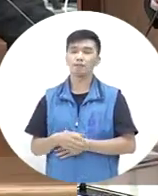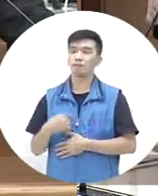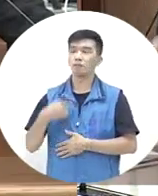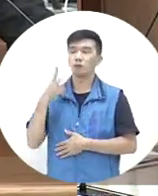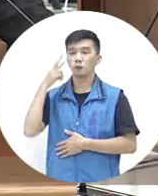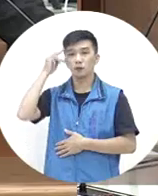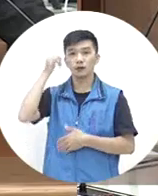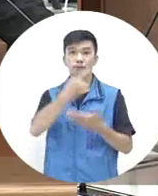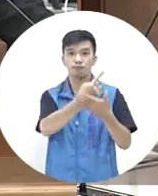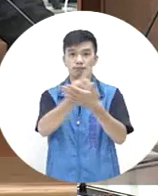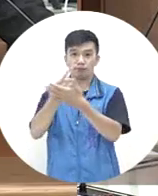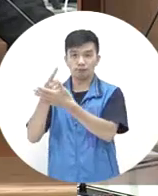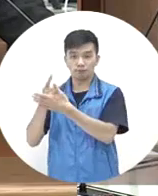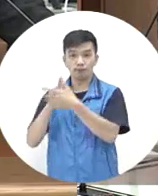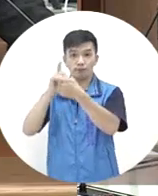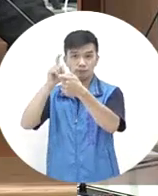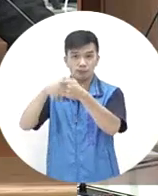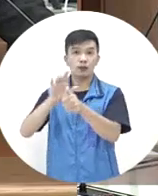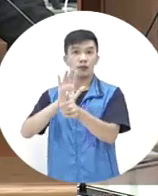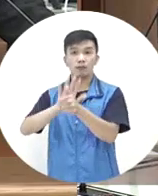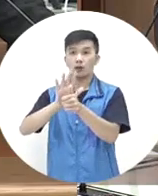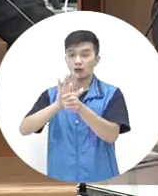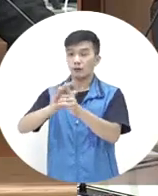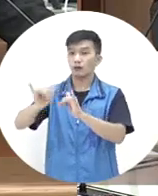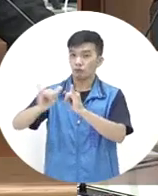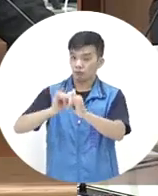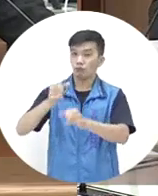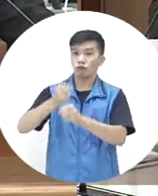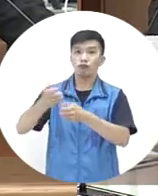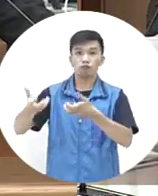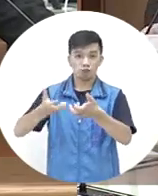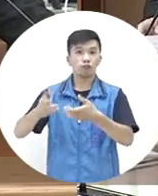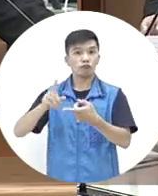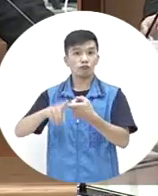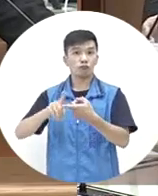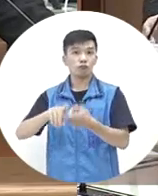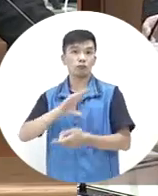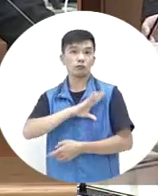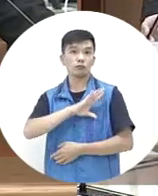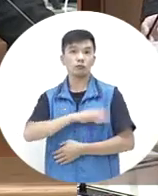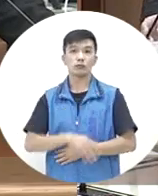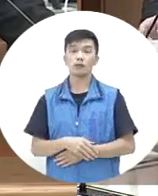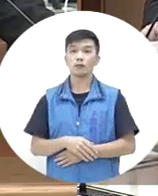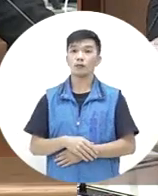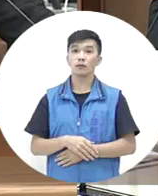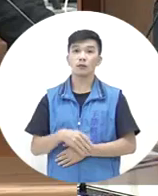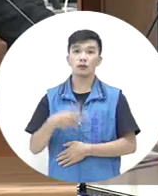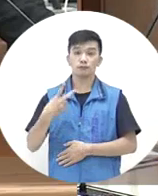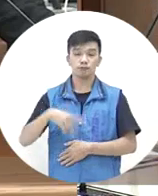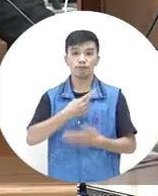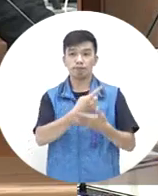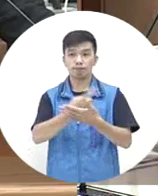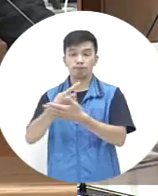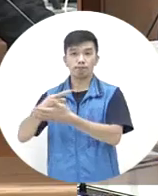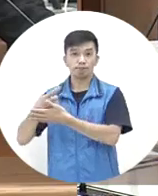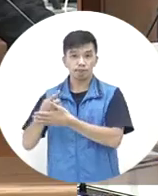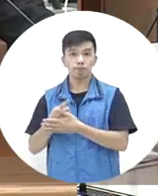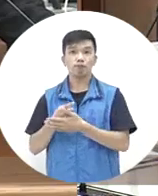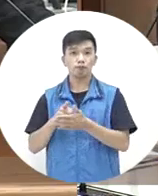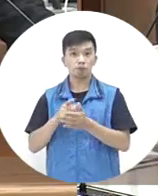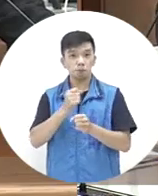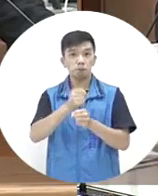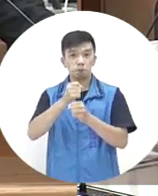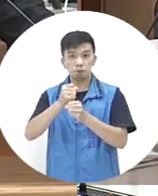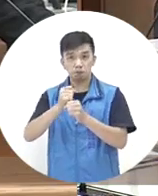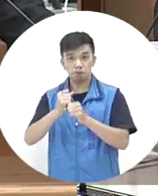国家人民做事。我最认同的是，我们出来在每一个岗位上，我们都是替